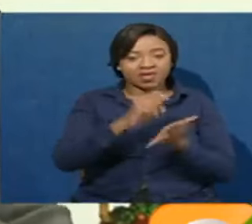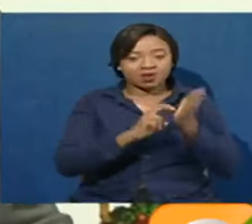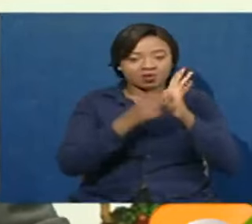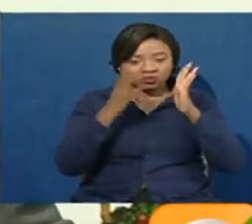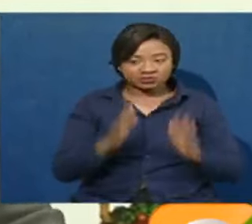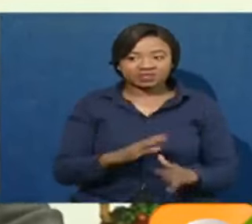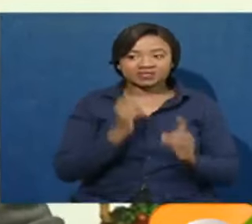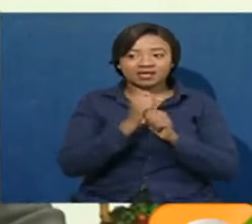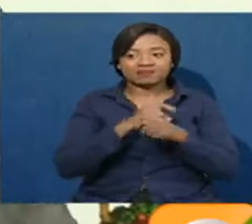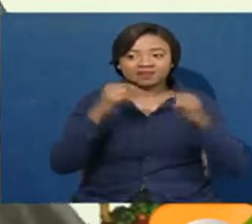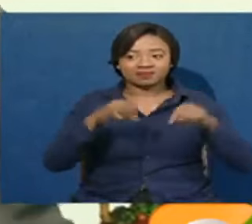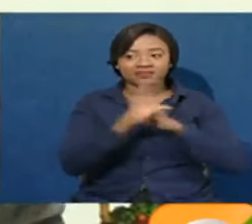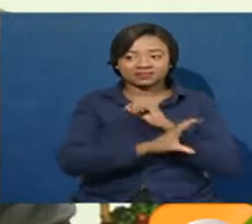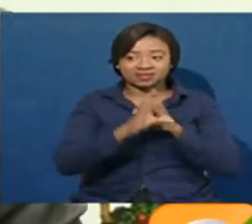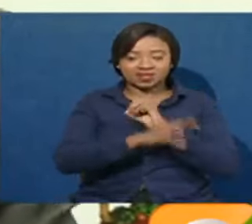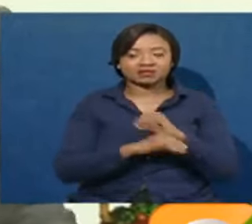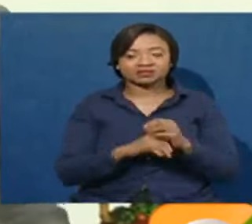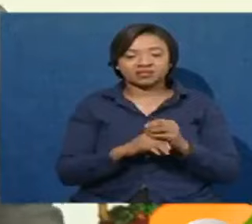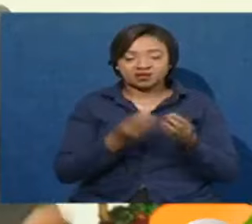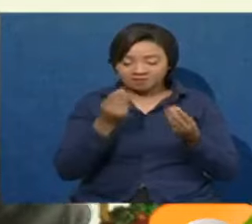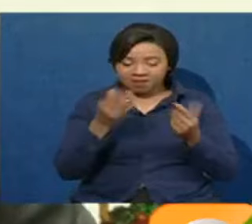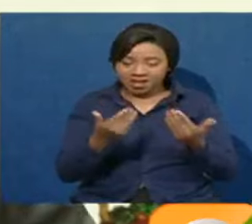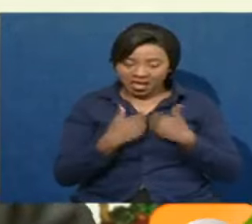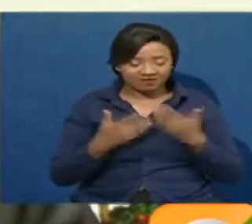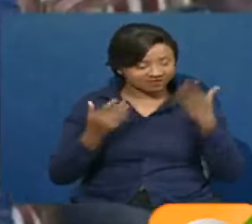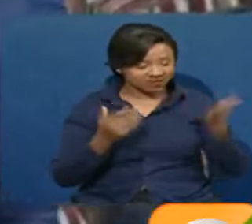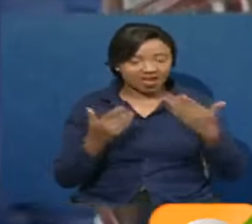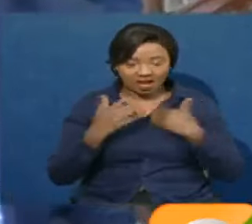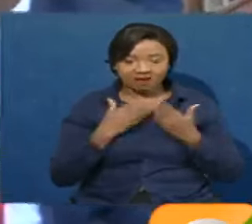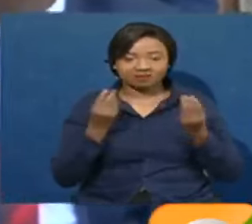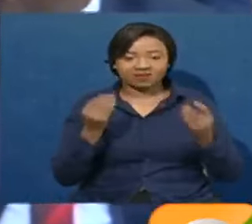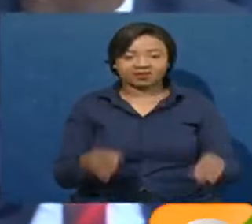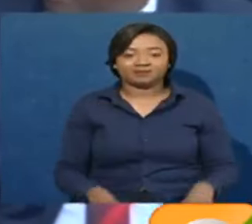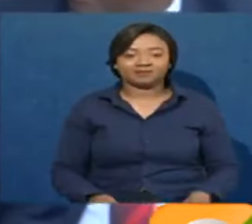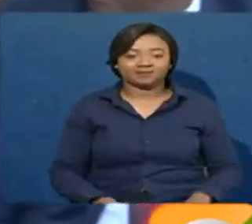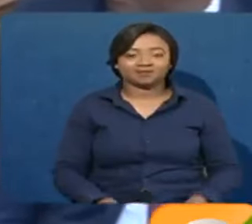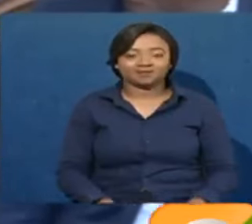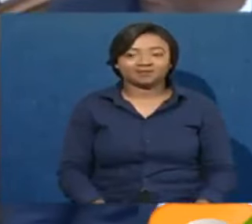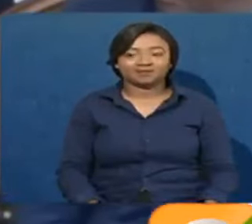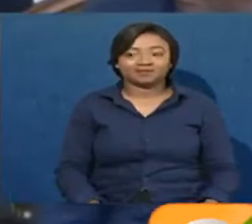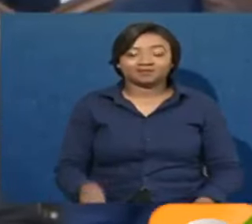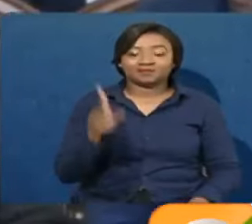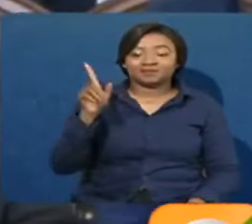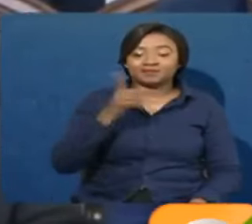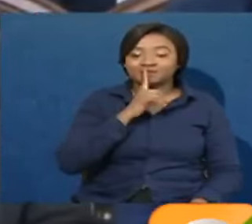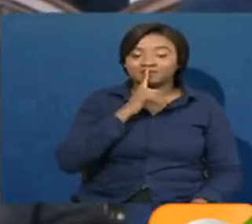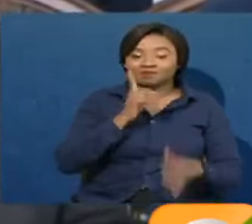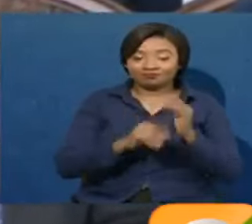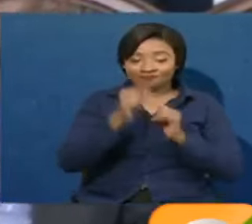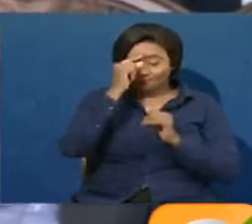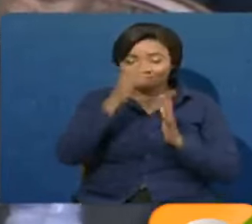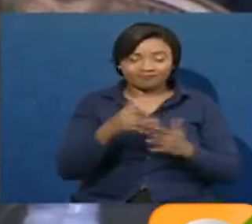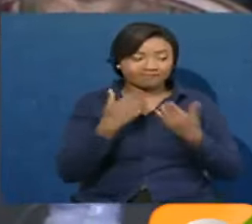make this country liquid. There is money for them. Kulingana na Mbadi, magavana wamekuwa na matatizo